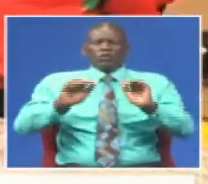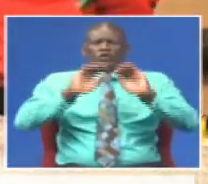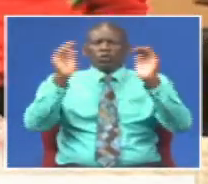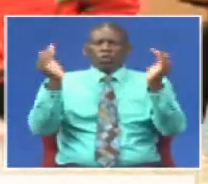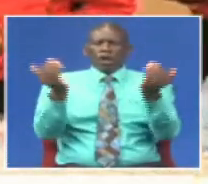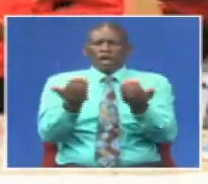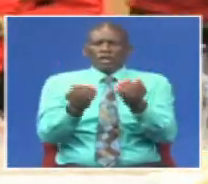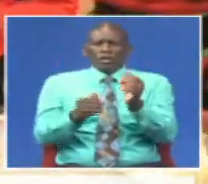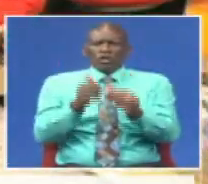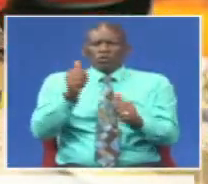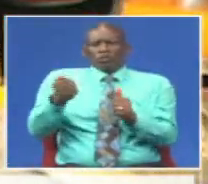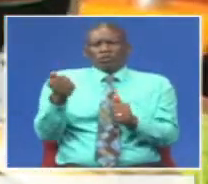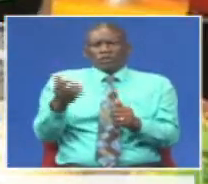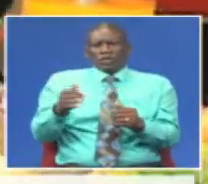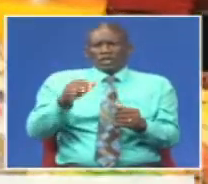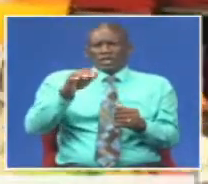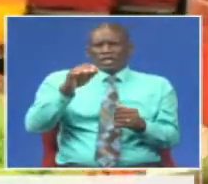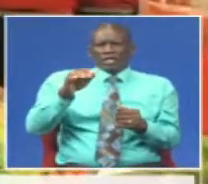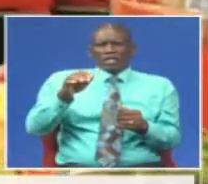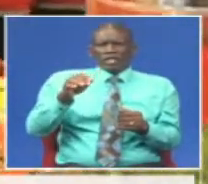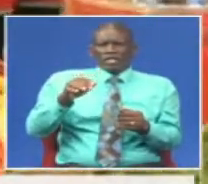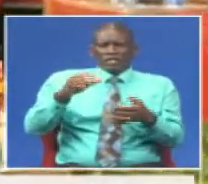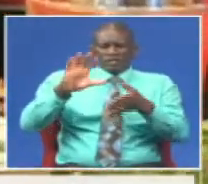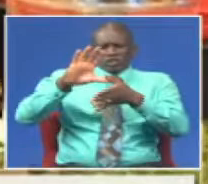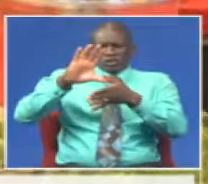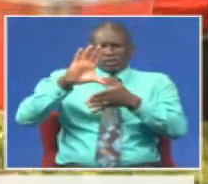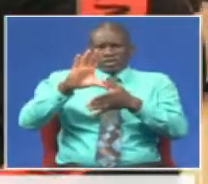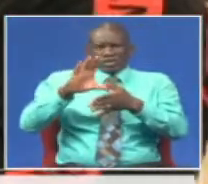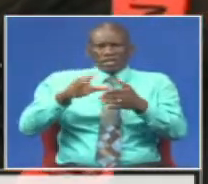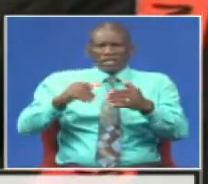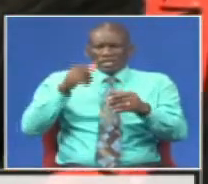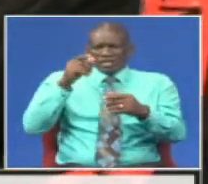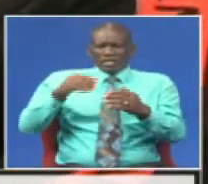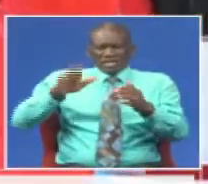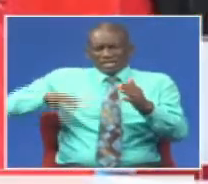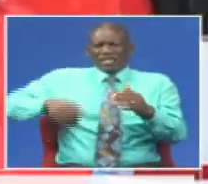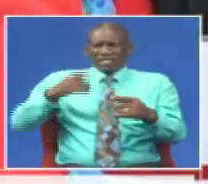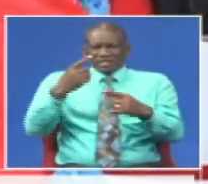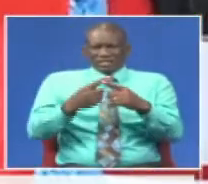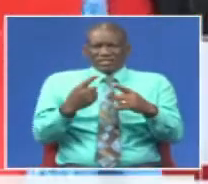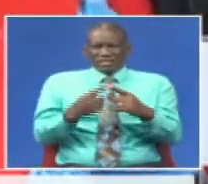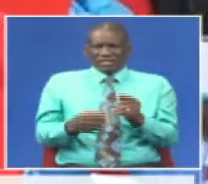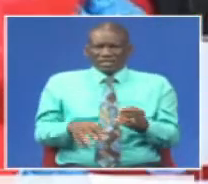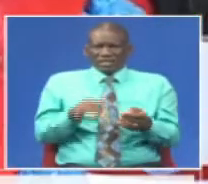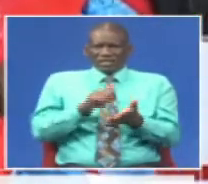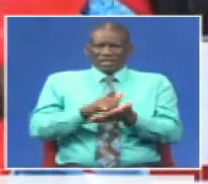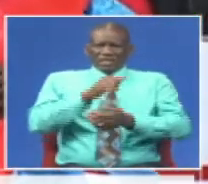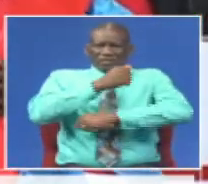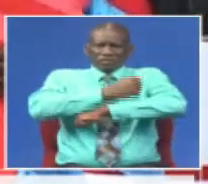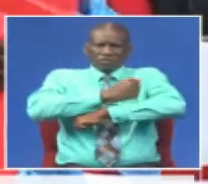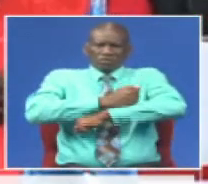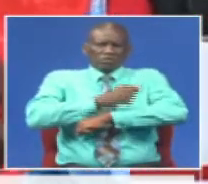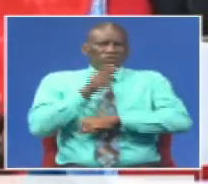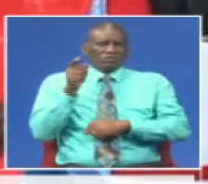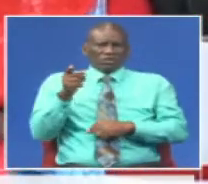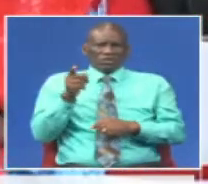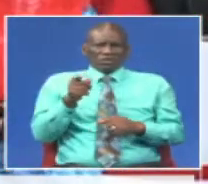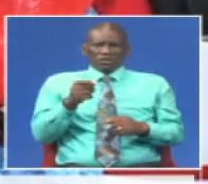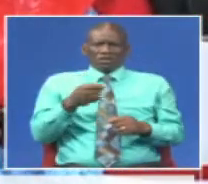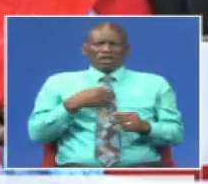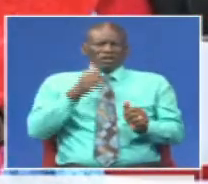dunia ambayo yatafanyika mjini Berlin nchini Ujerumani baadaye mwaka huu. That school